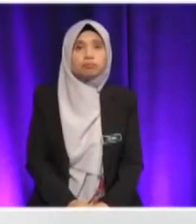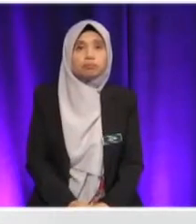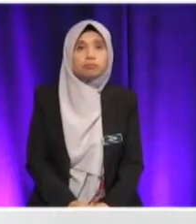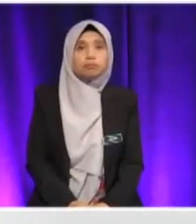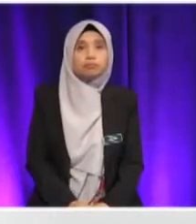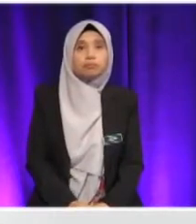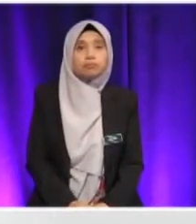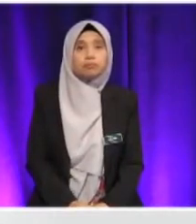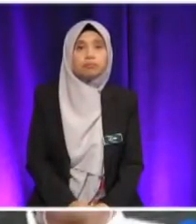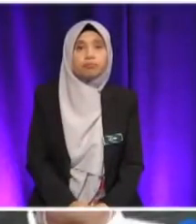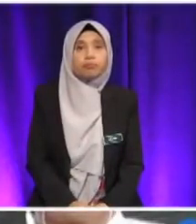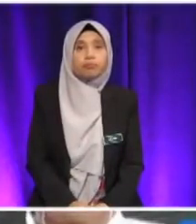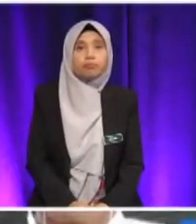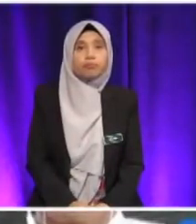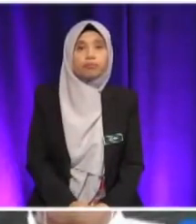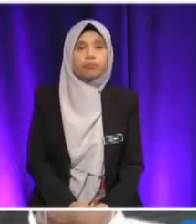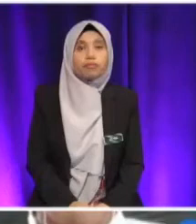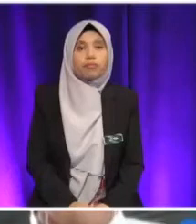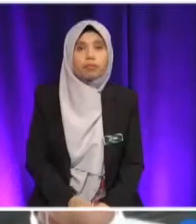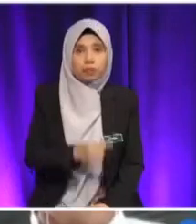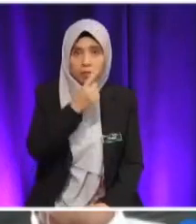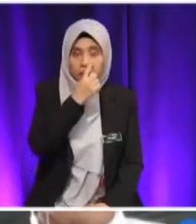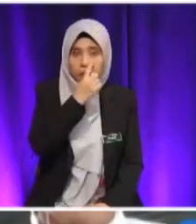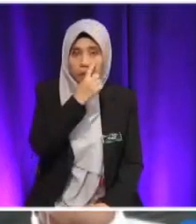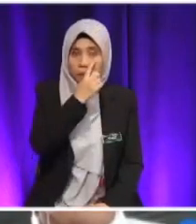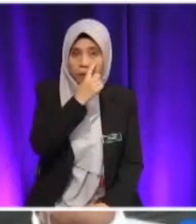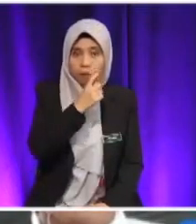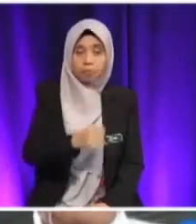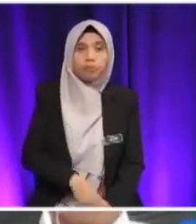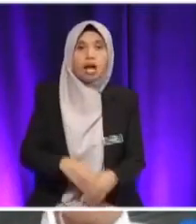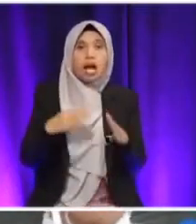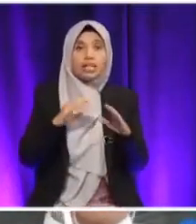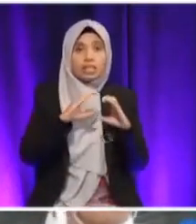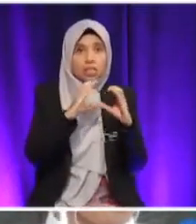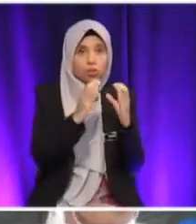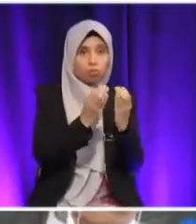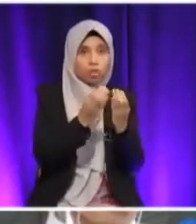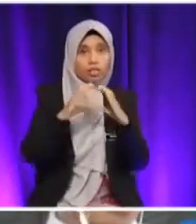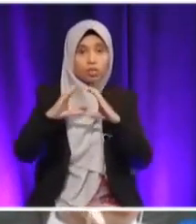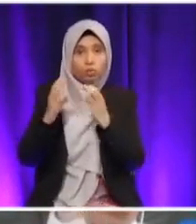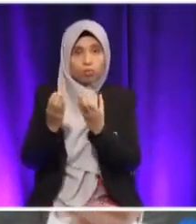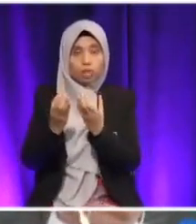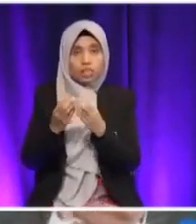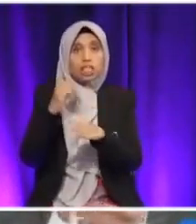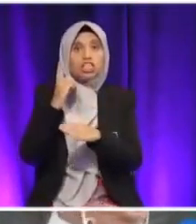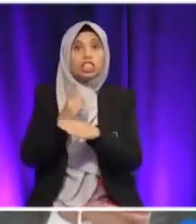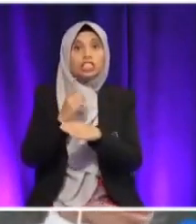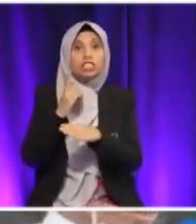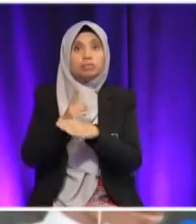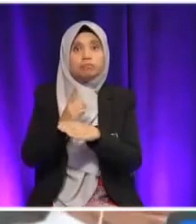database hai oke Nikkei jadi diadu segmen-segmen Yenila janji mereka ini nanti